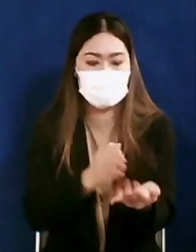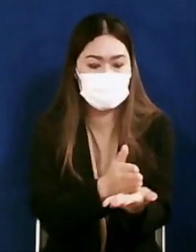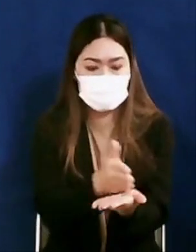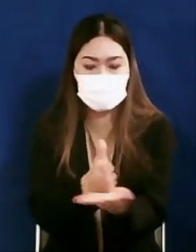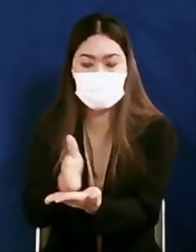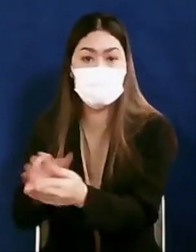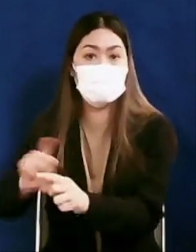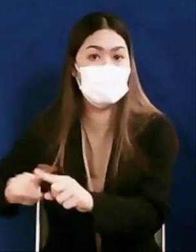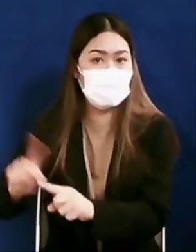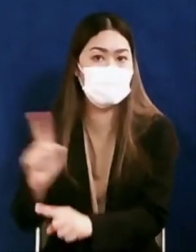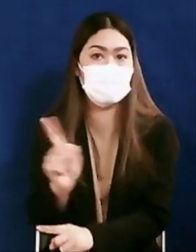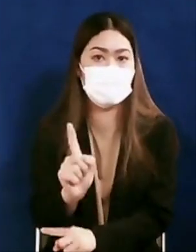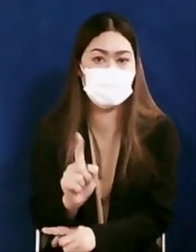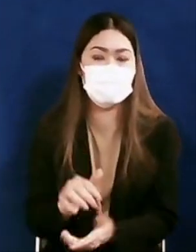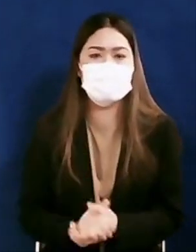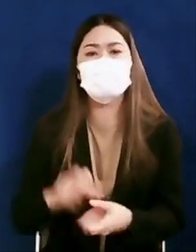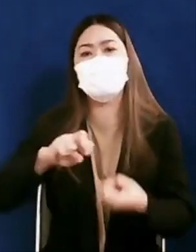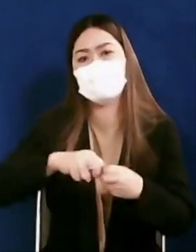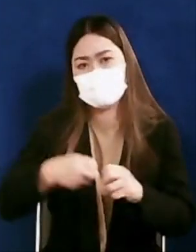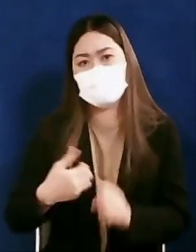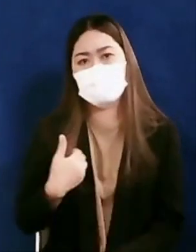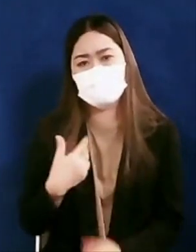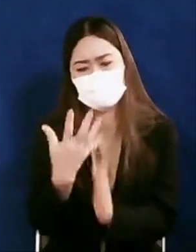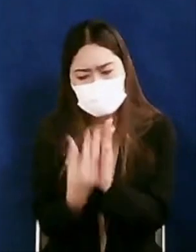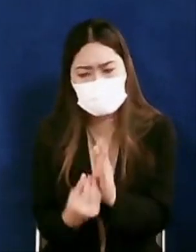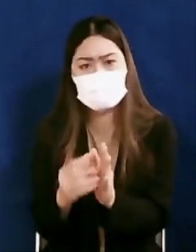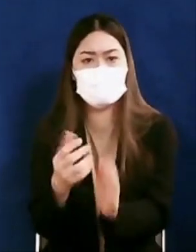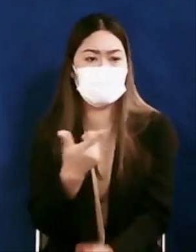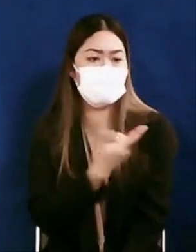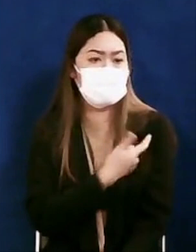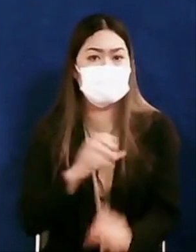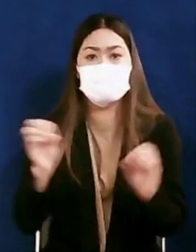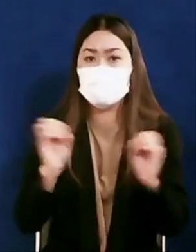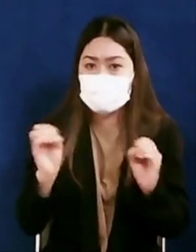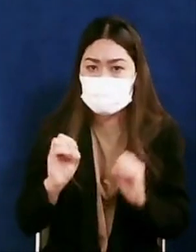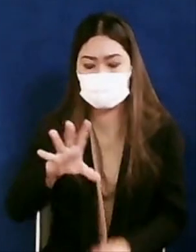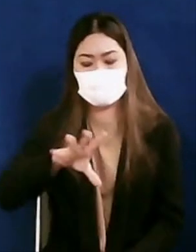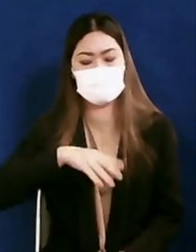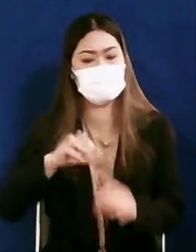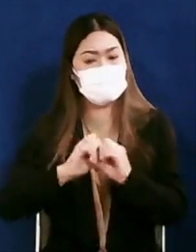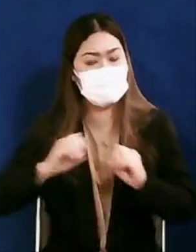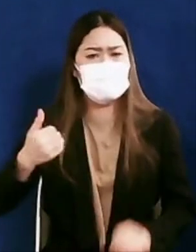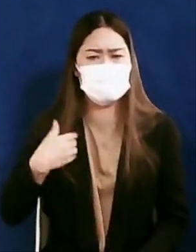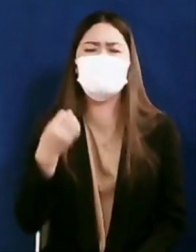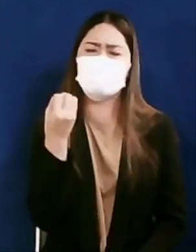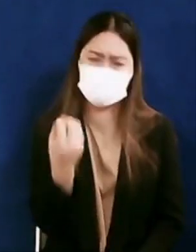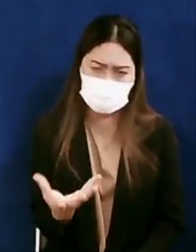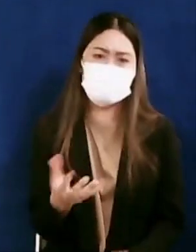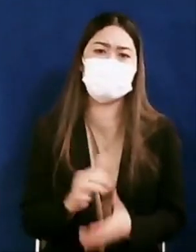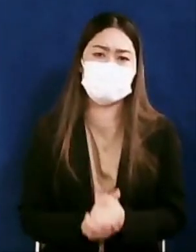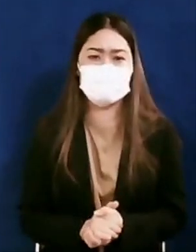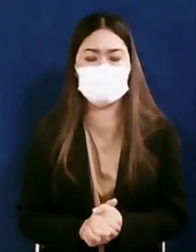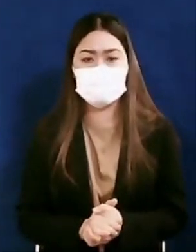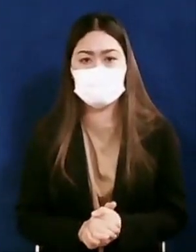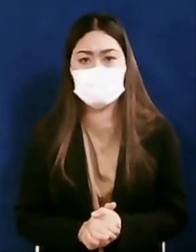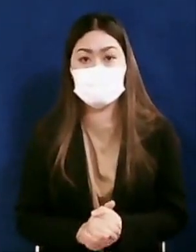ครับก็ยังมีปัญหาว่ายังเหลือคนที่ไม่มีภูมิคุ้มกันเลยเนี่ยนะครับเยอะอยู่นะครับอันนี้นะ